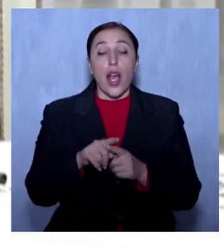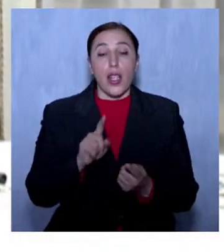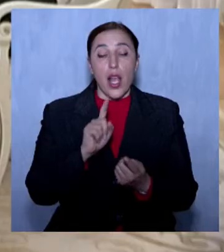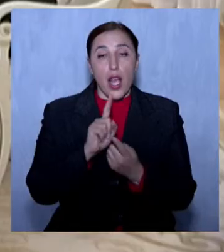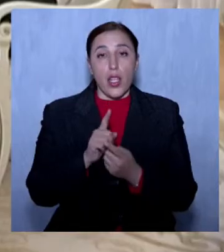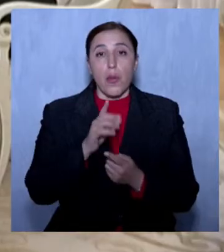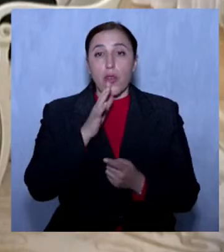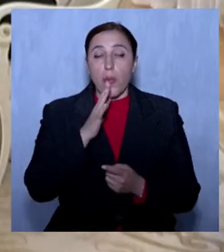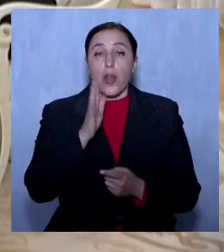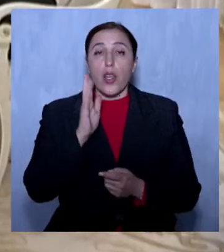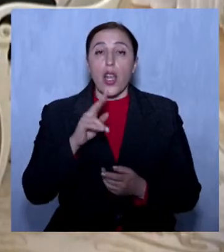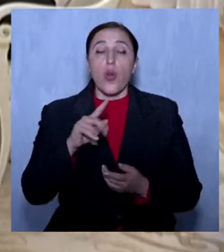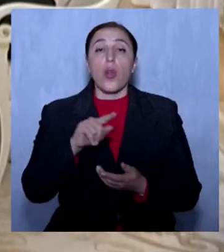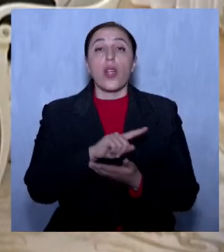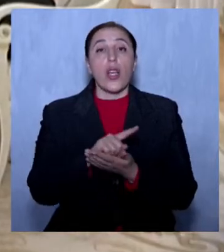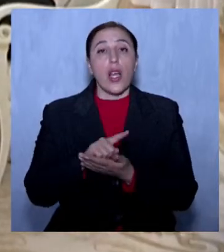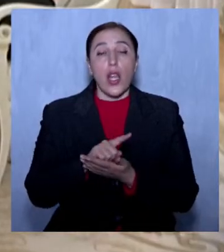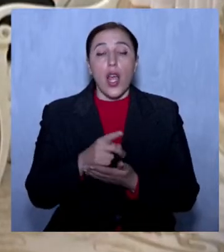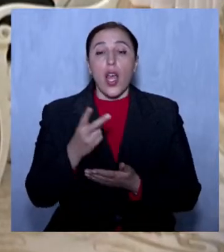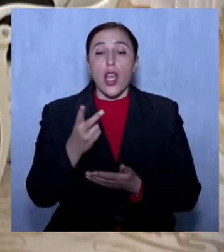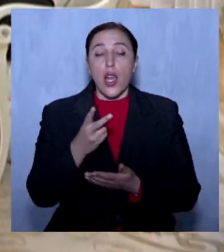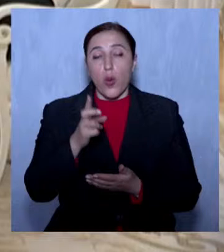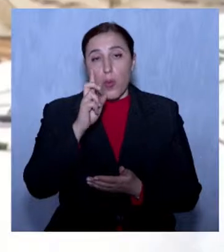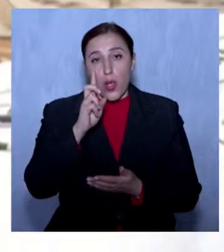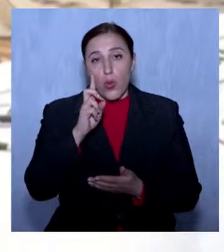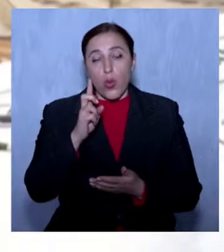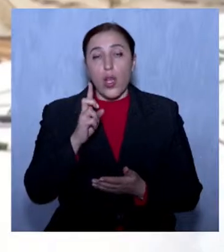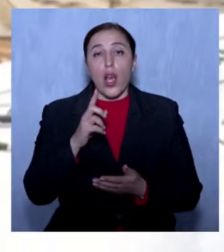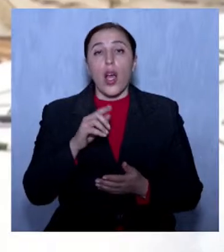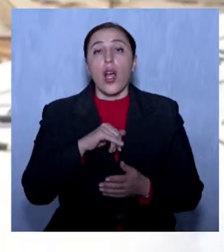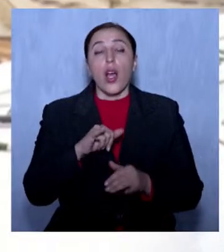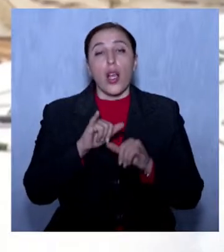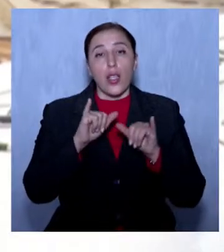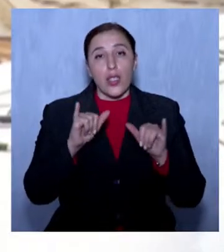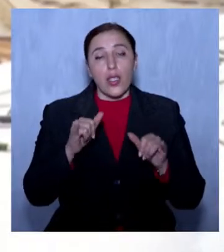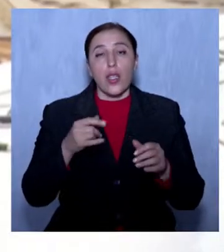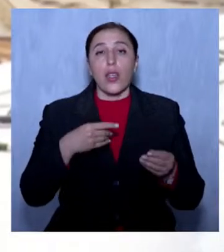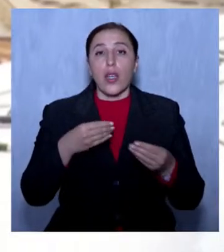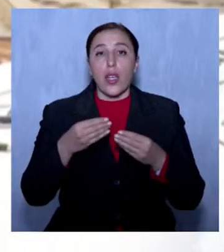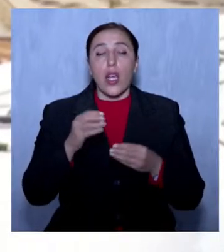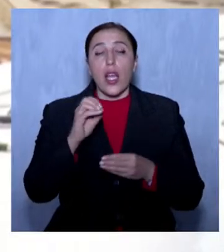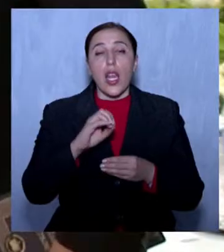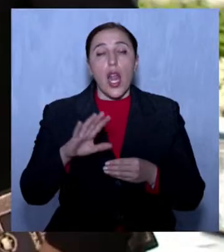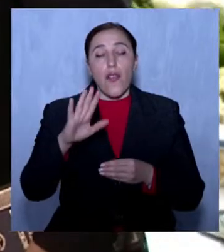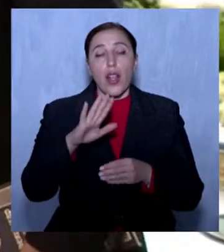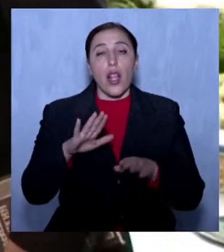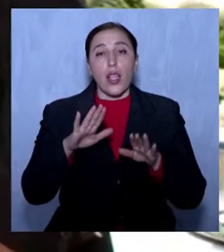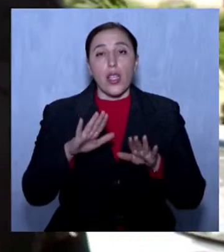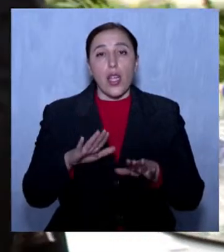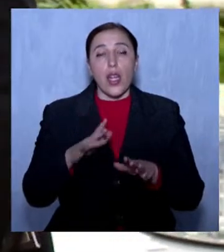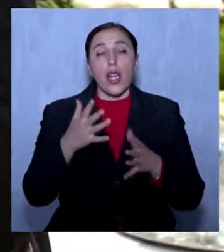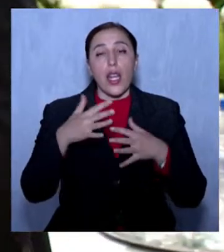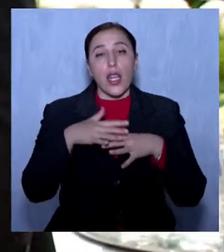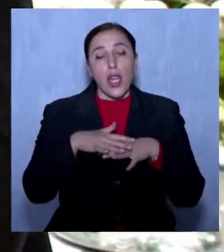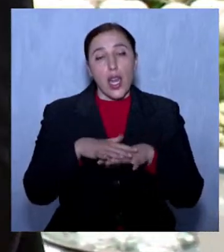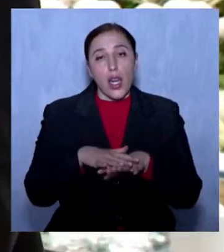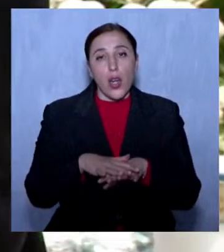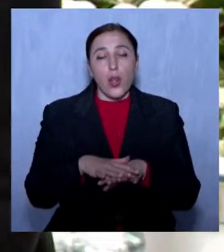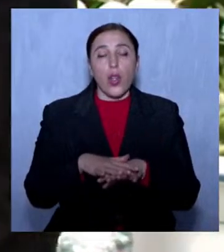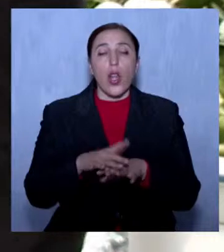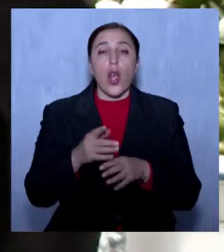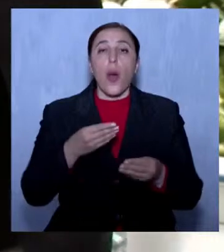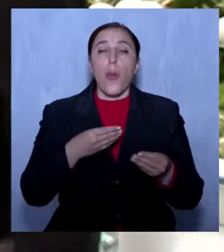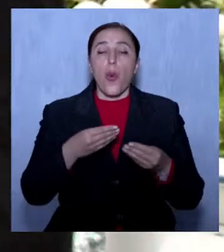հանդիպմանը նախատեսված է քննարկել նաև երկկողմ հարաբերությունների զարգացմանը և Եվրասիական տարածքում ինտեգրացիոն միավորումներում